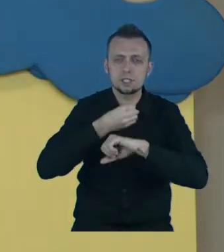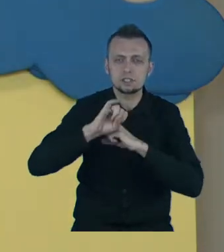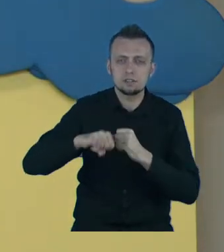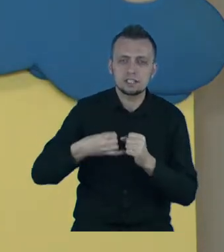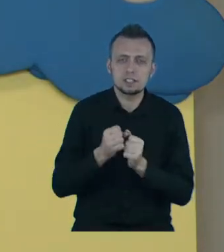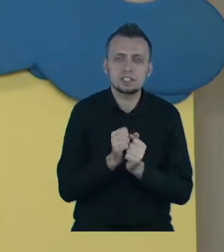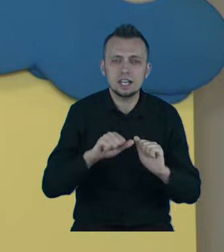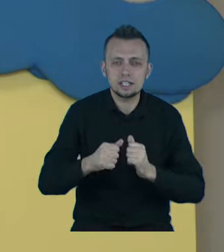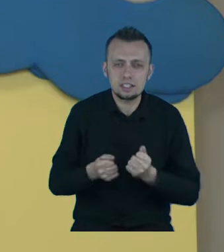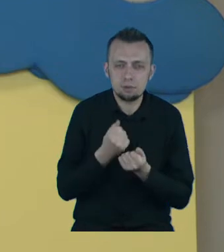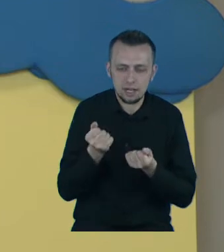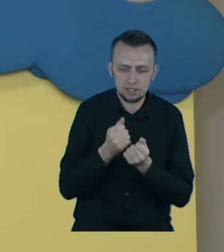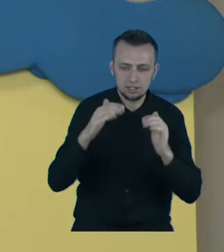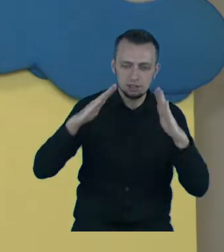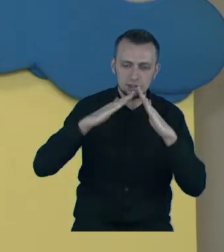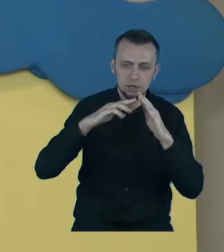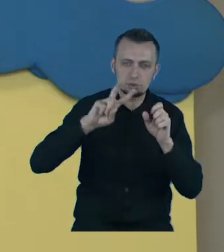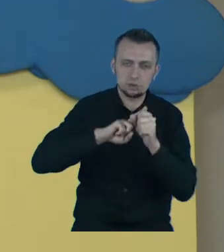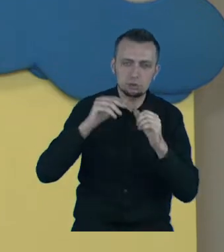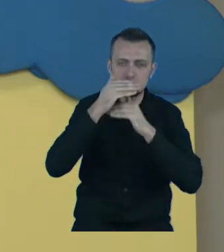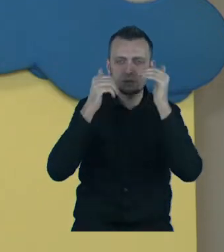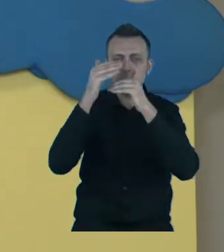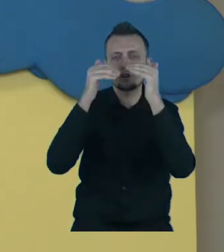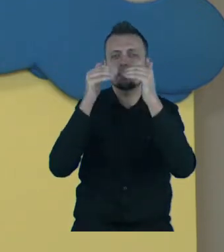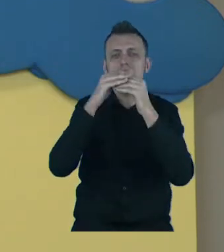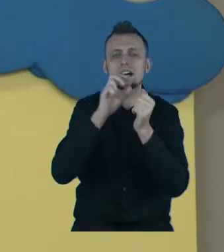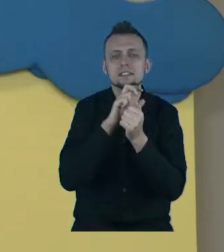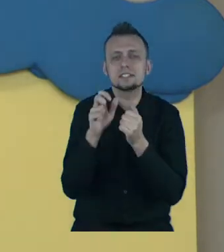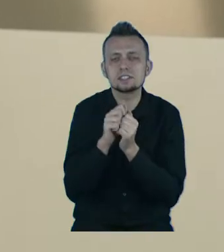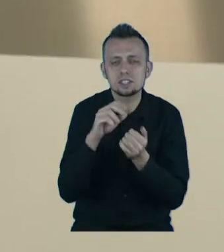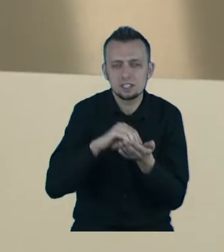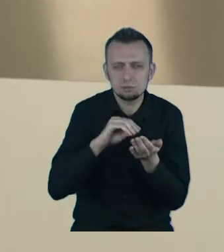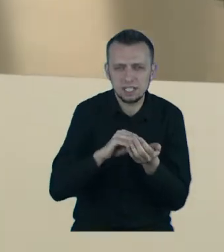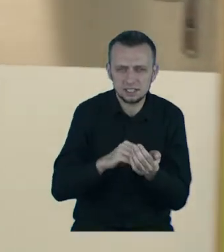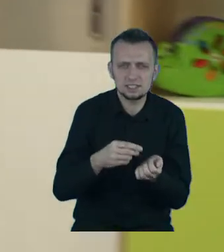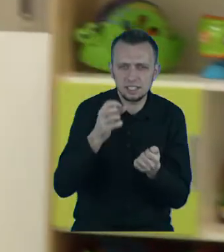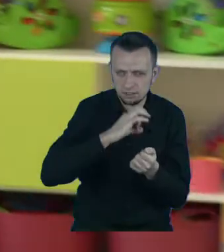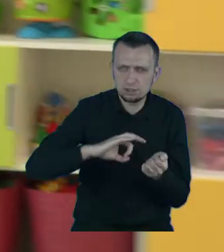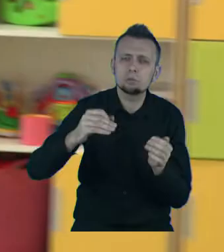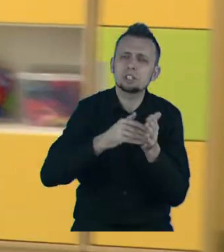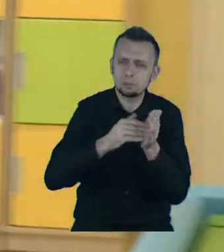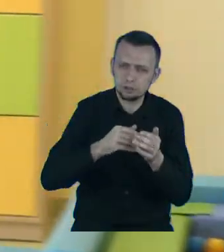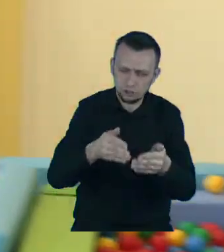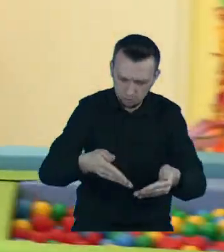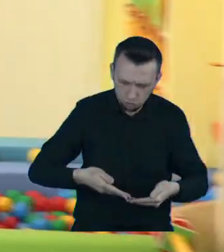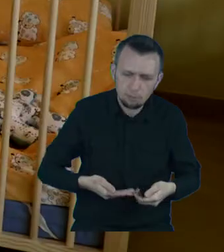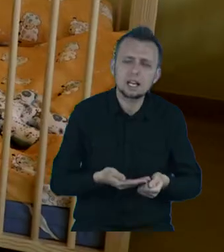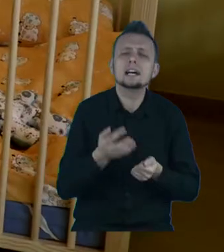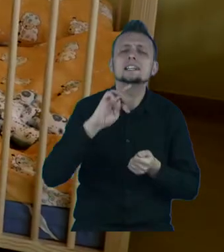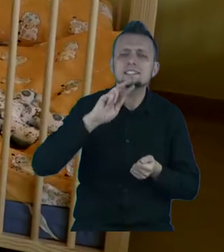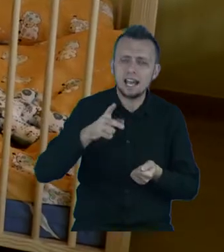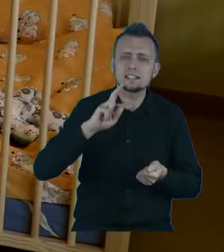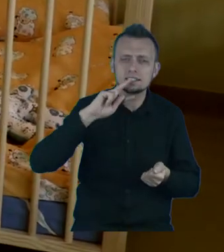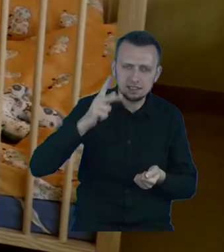ten budynek, który został wybudowany? Czy w praktyce to odpowiada potrzebom żłobka? Jak najbardziej tak, pomieszczenia